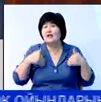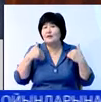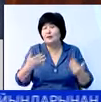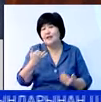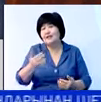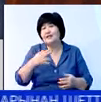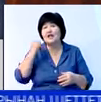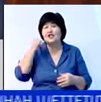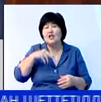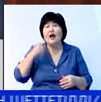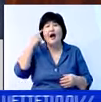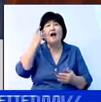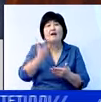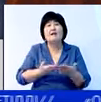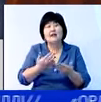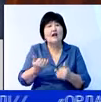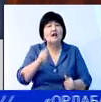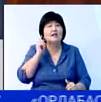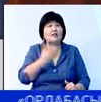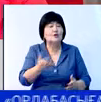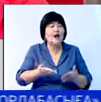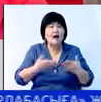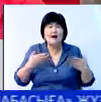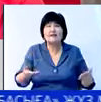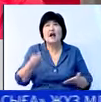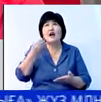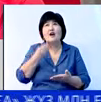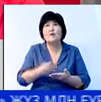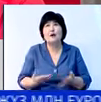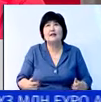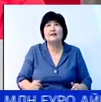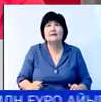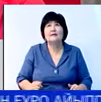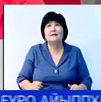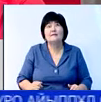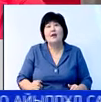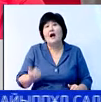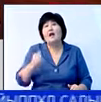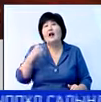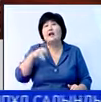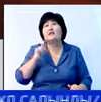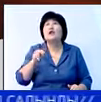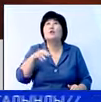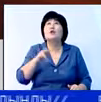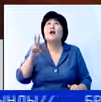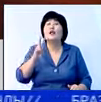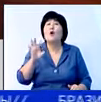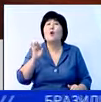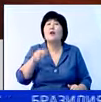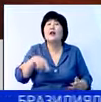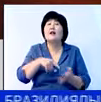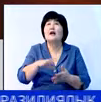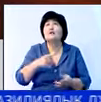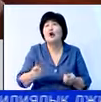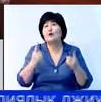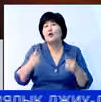Сіздің тәжірибеңіз, ақыл кеңесіңіз қазіргі жастар үшін аса қымбат. Ал айтыскер ақын Мұхтар Ниязов Орал қаласында өткен